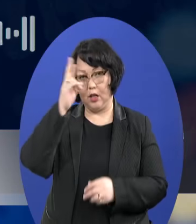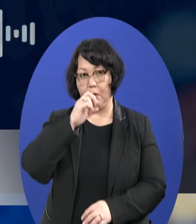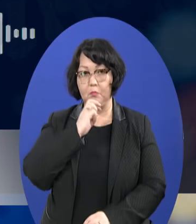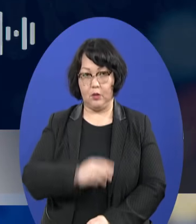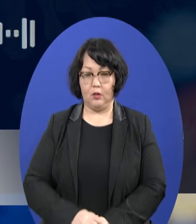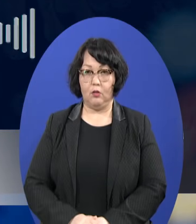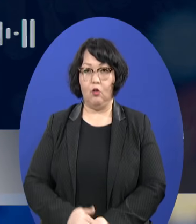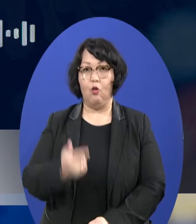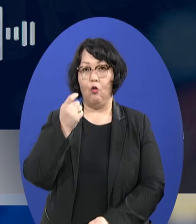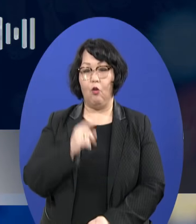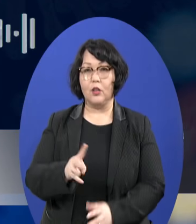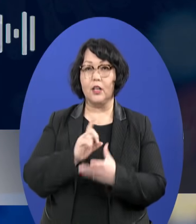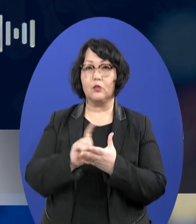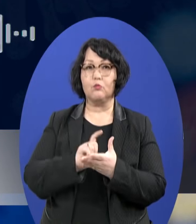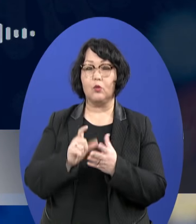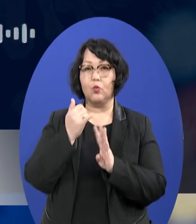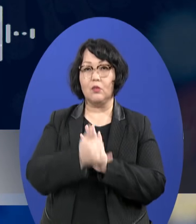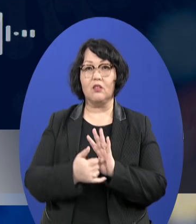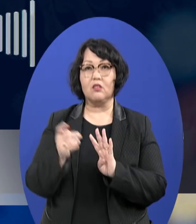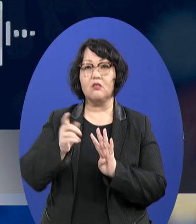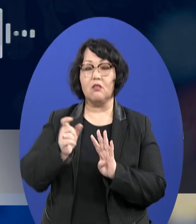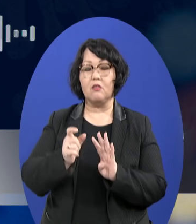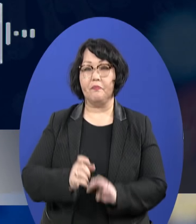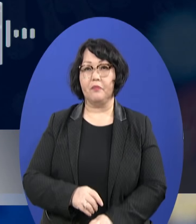Гол экспортын улирал маань бол